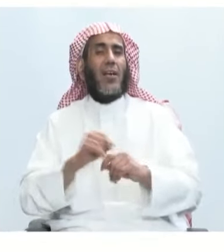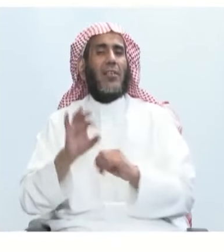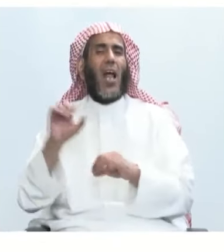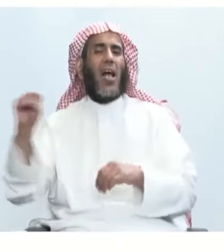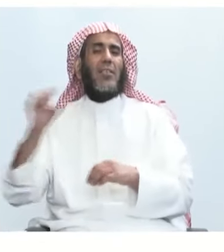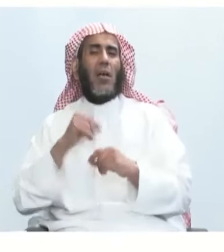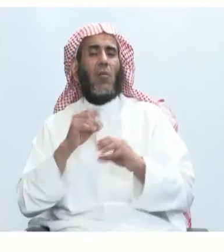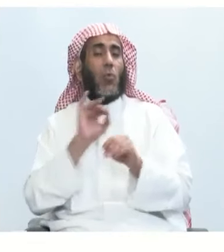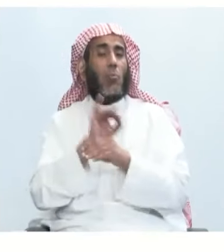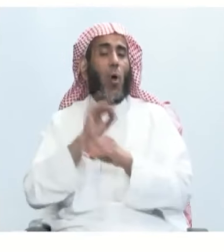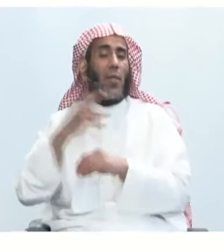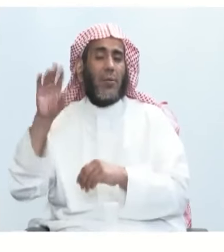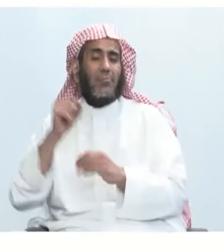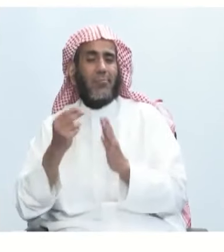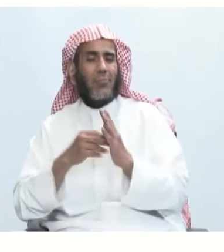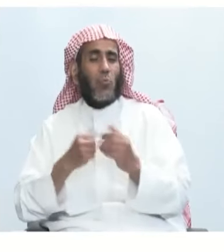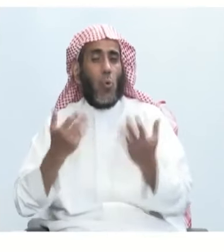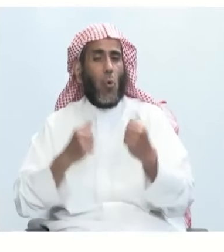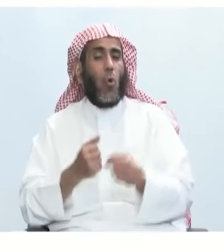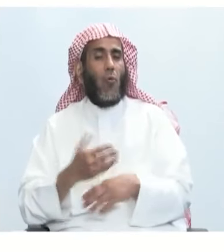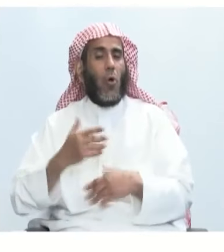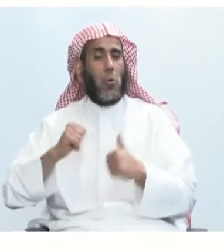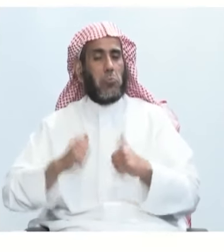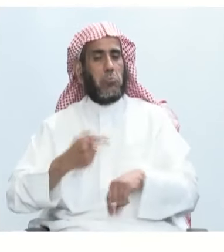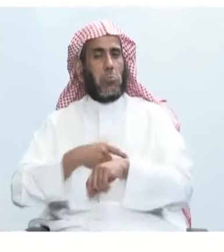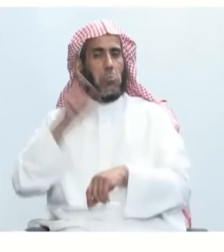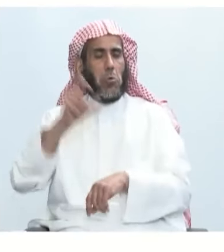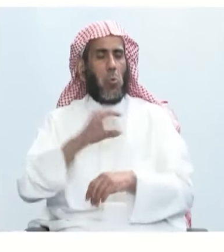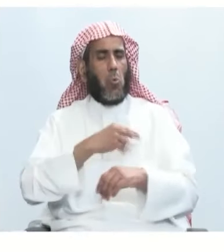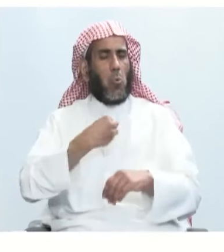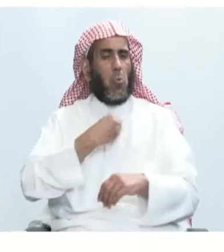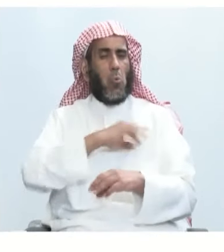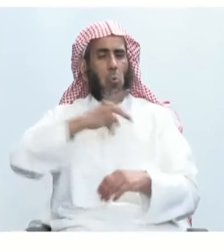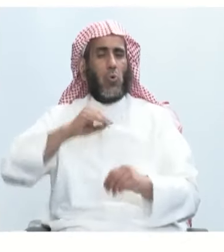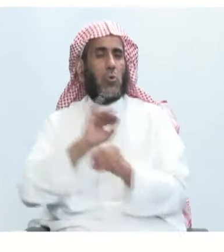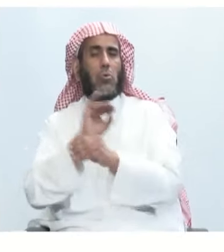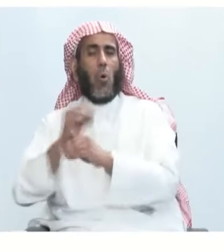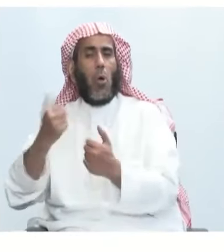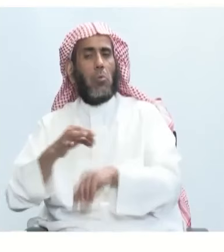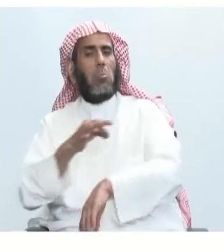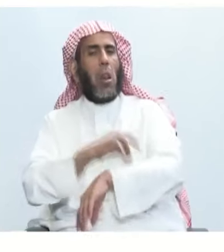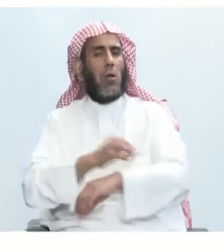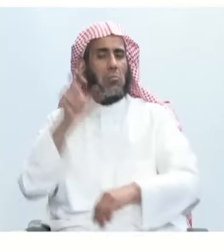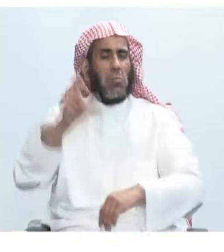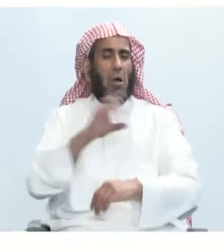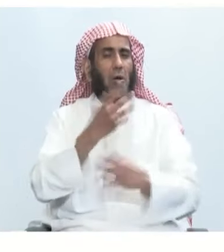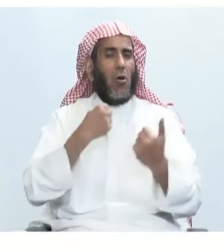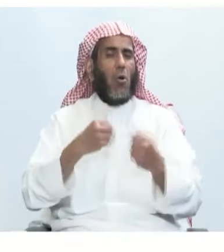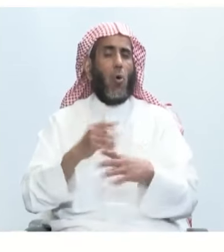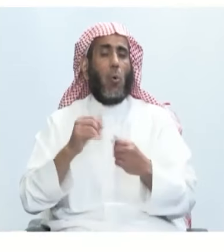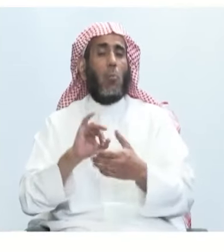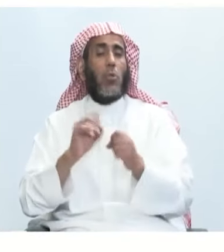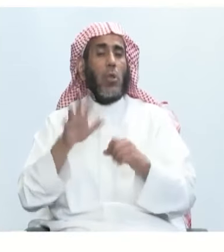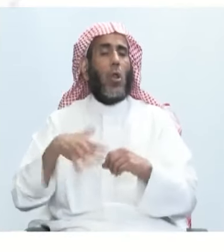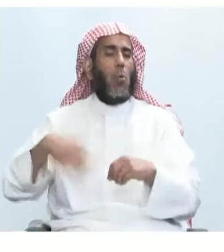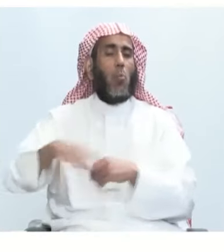ستلقي تعتقد ان هذه المحاضره تجرب الكثير من الكفاءات الطبيه والعديد من وقد وجهت الدعوه الى عدد من الاطباء وجميع من وجمع من المواطنين